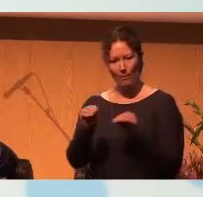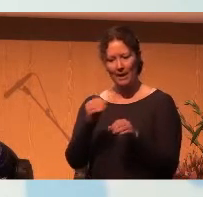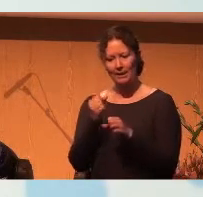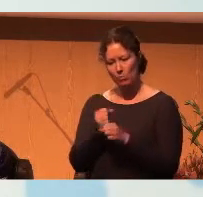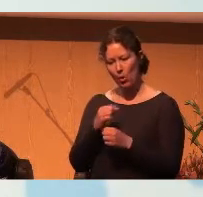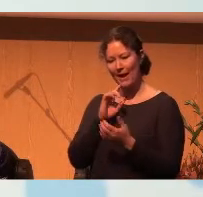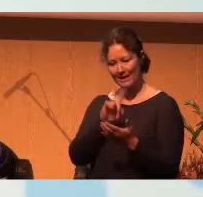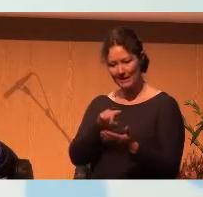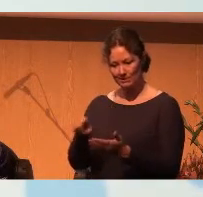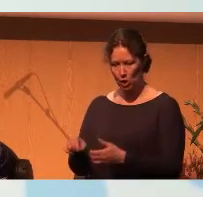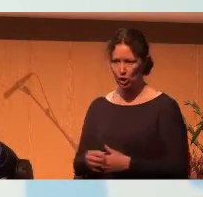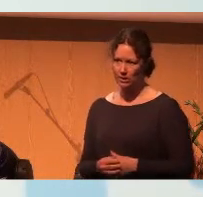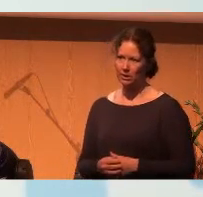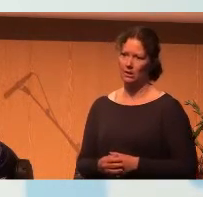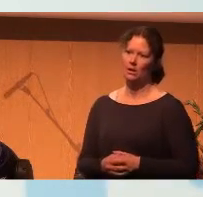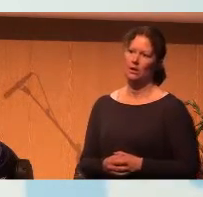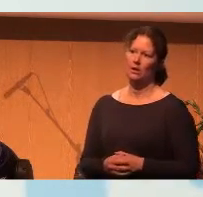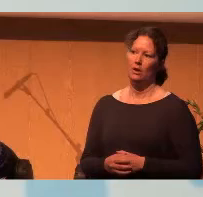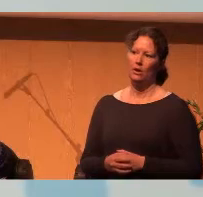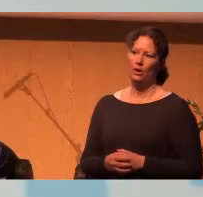etterspørres, og